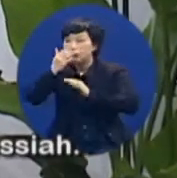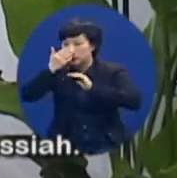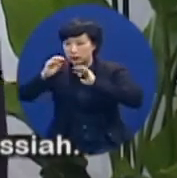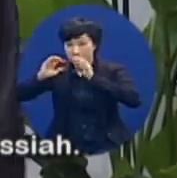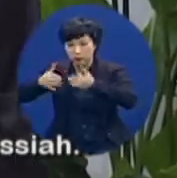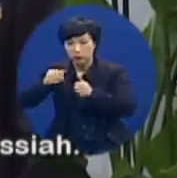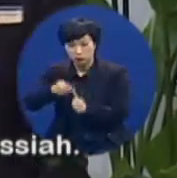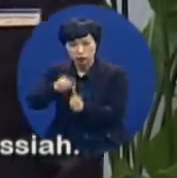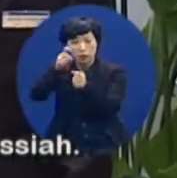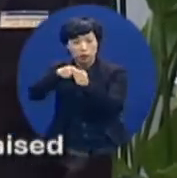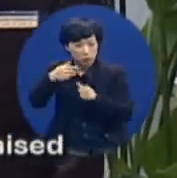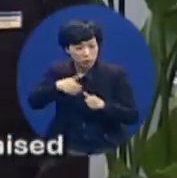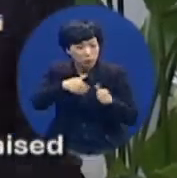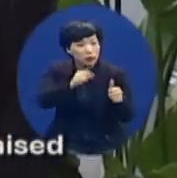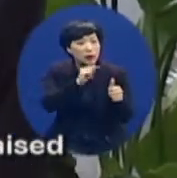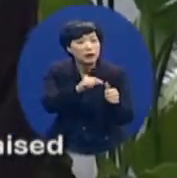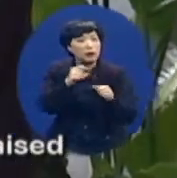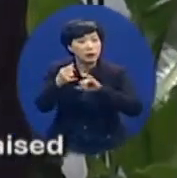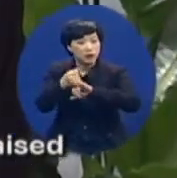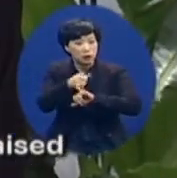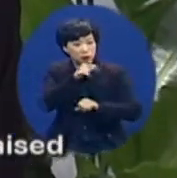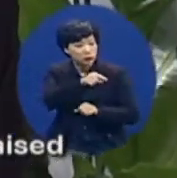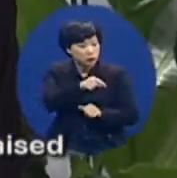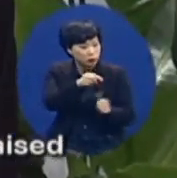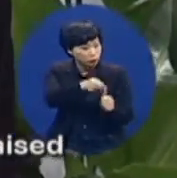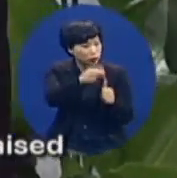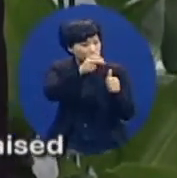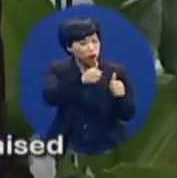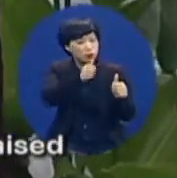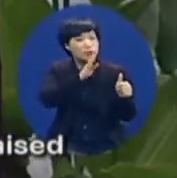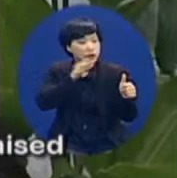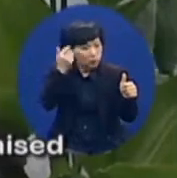위해서 보낸다고 약속한 메시